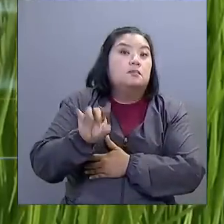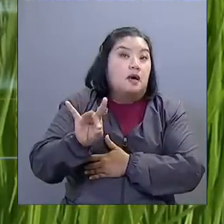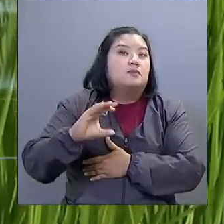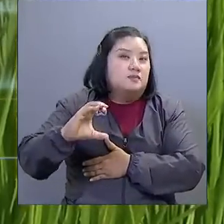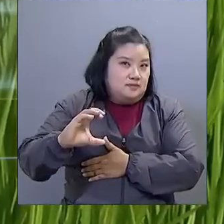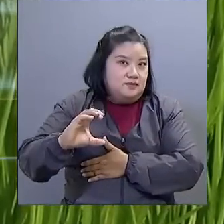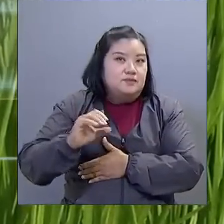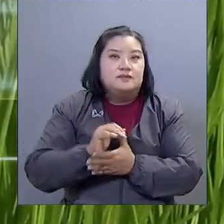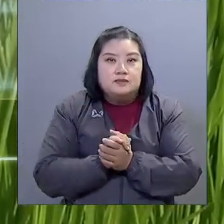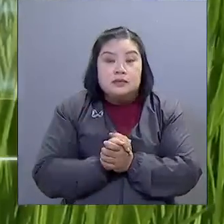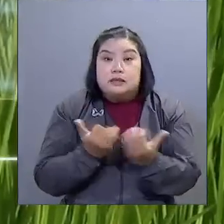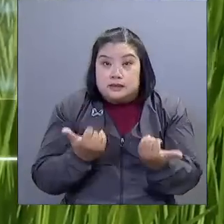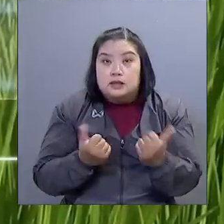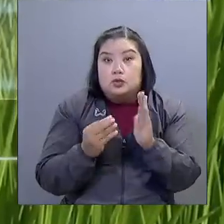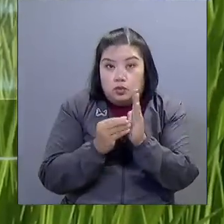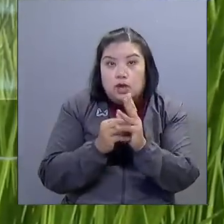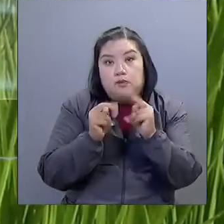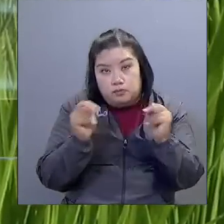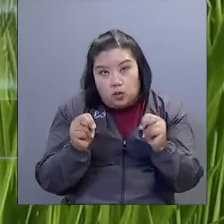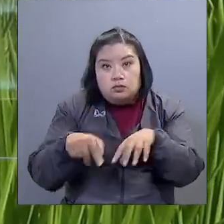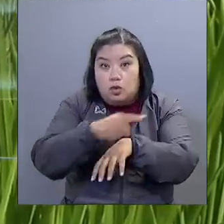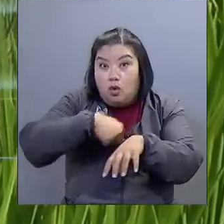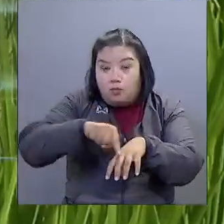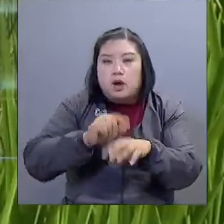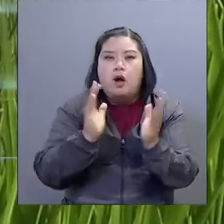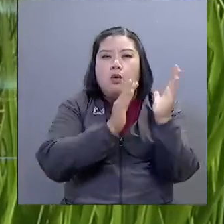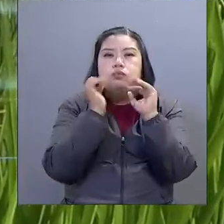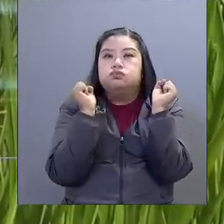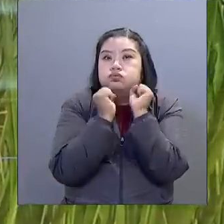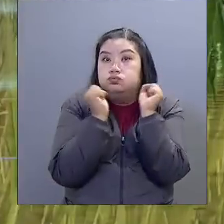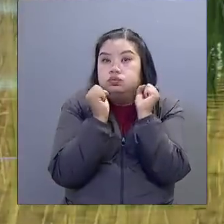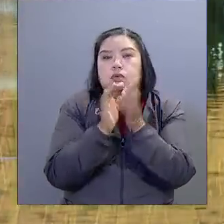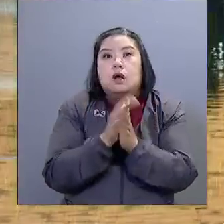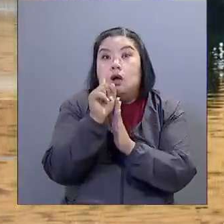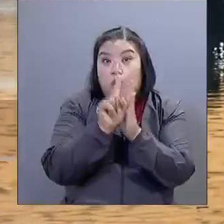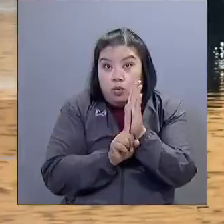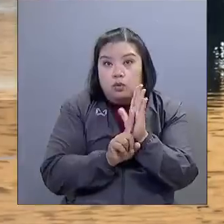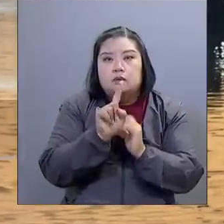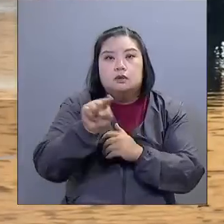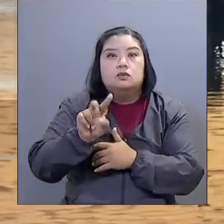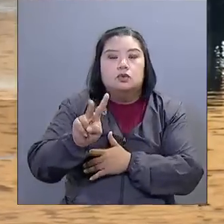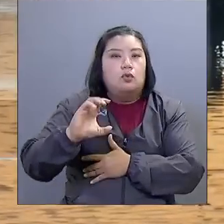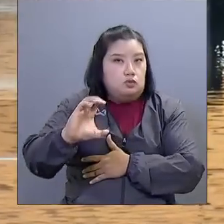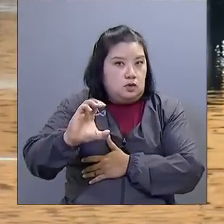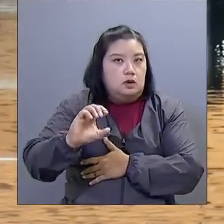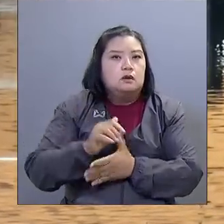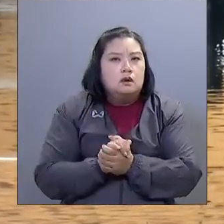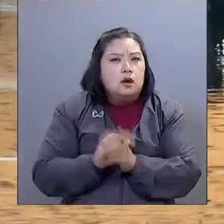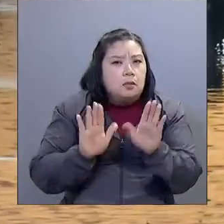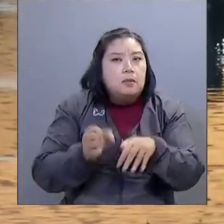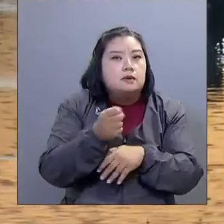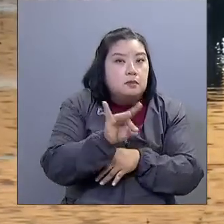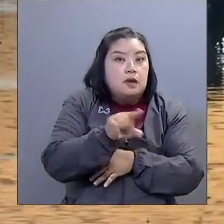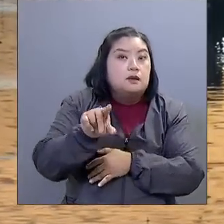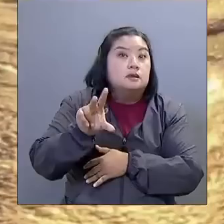ซียสสำหรับกรุงเทพและปริมณฑลอากาศเย็นลมแรงและอุณหภูมิจะลดลงอีก 1-2 องศาอยู่ที่ระหว่าง